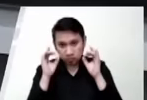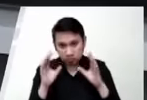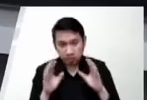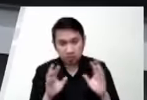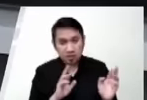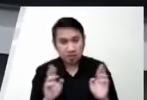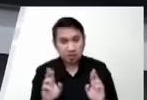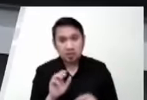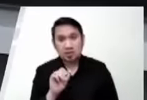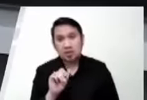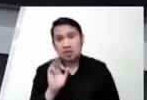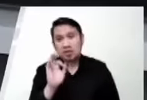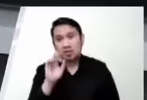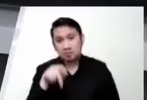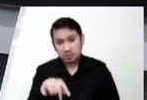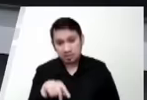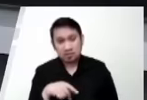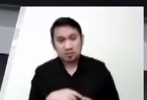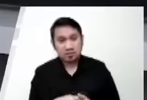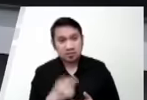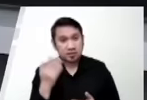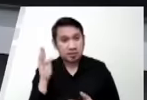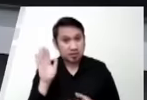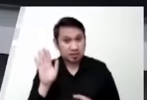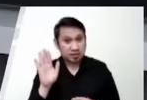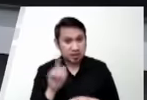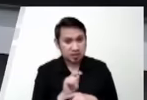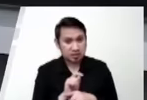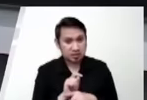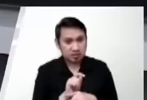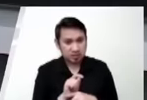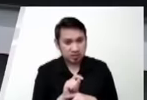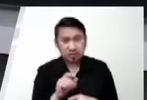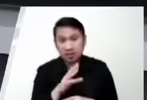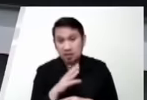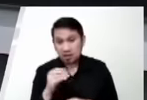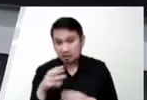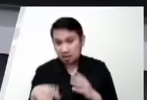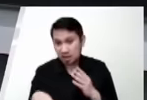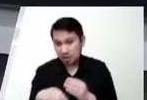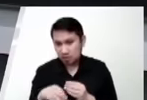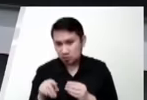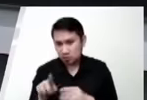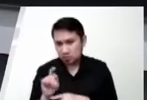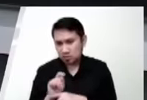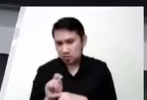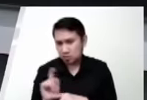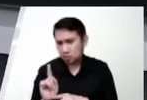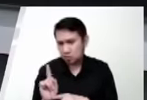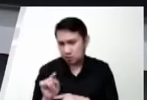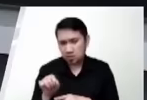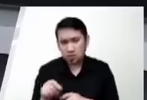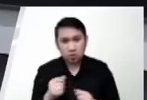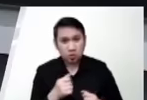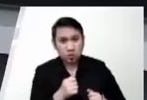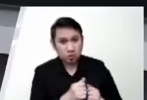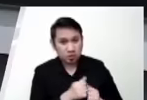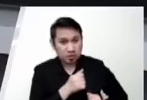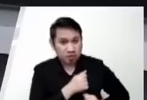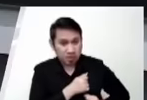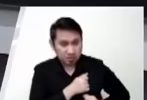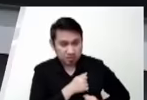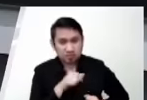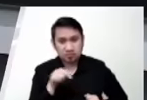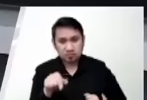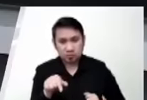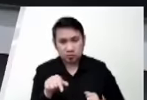kanilang malakihang formation exercises. Dagdag na rin sa pagsasanay ng mga Army Reservists ang senaryo